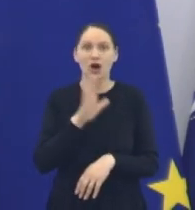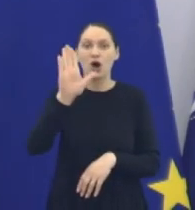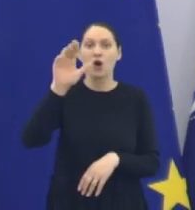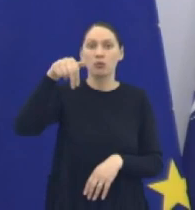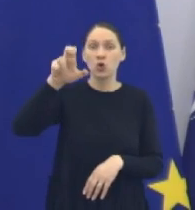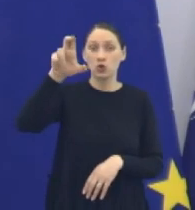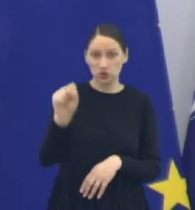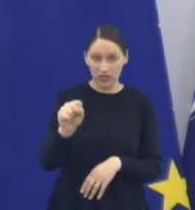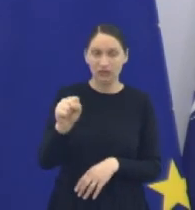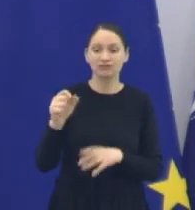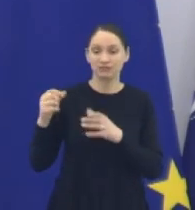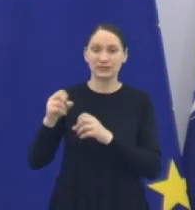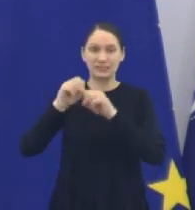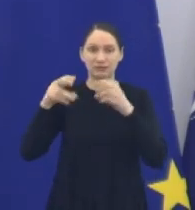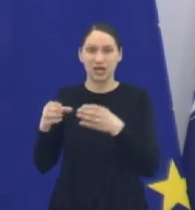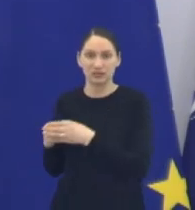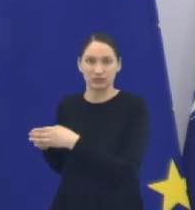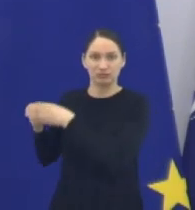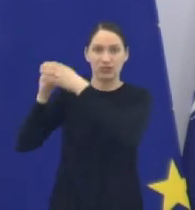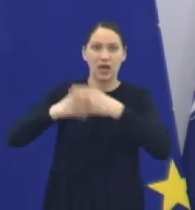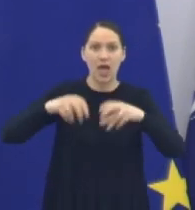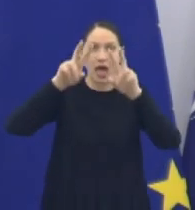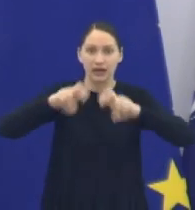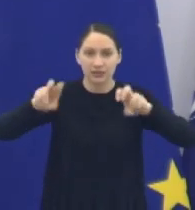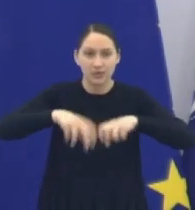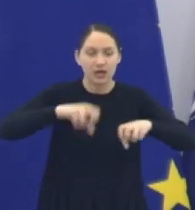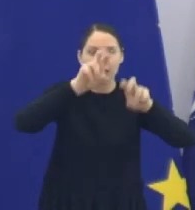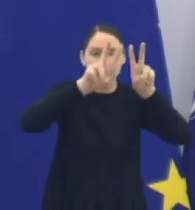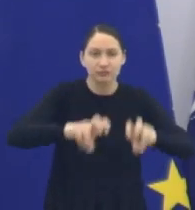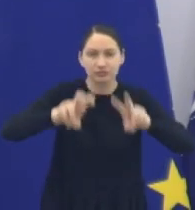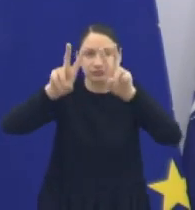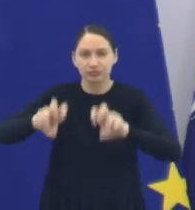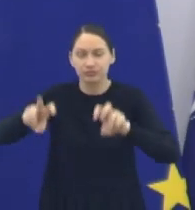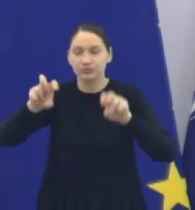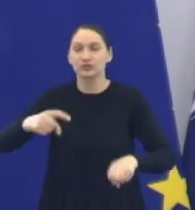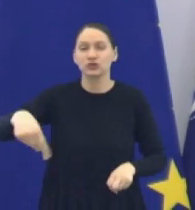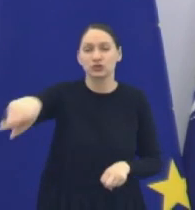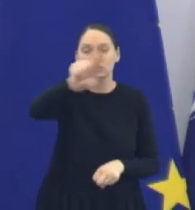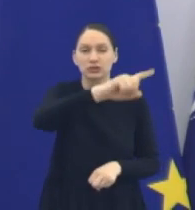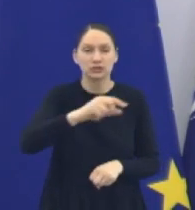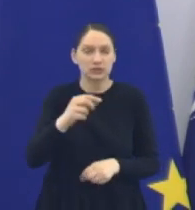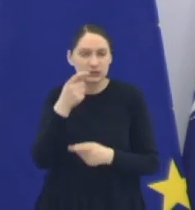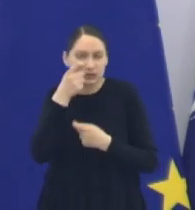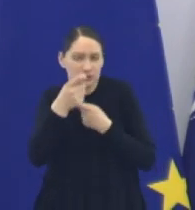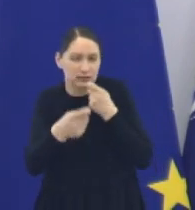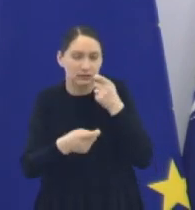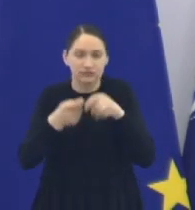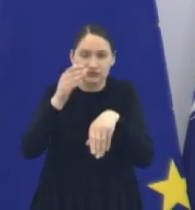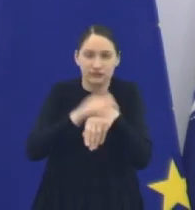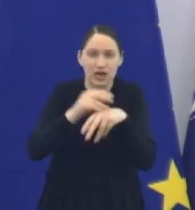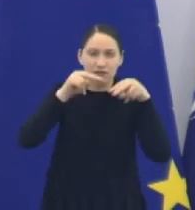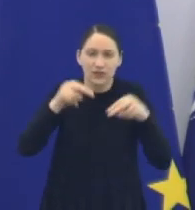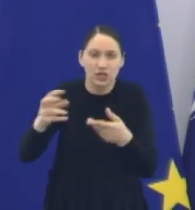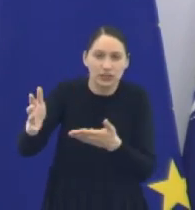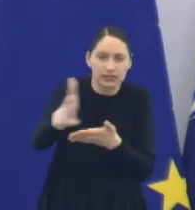Bučioje dirbo speciali komisija, ekspertai, kurie būtent labai kruopščiai rinko tuos įrodymus, taip kad